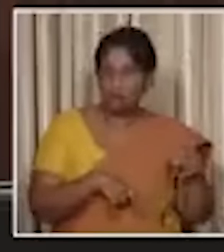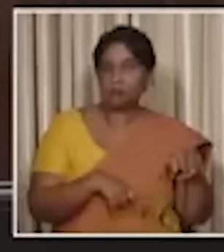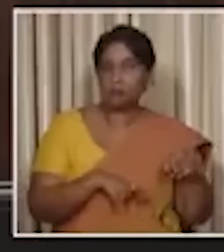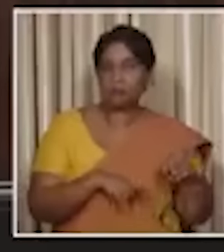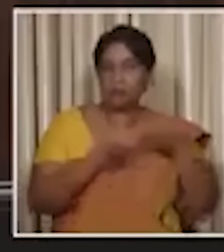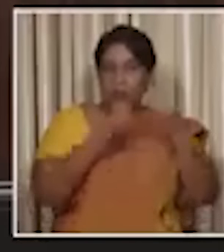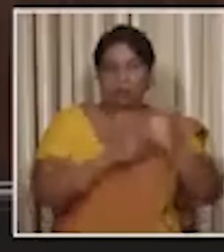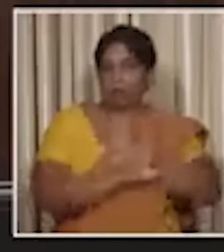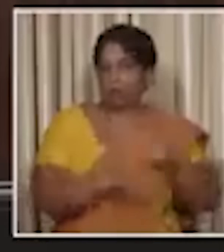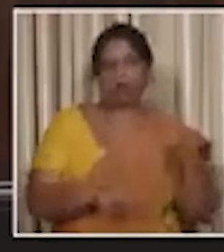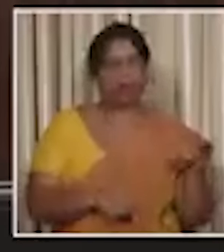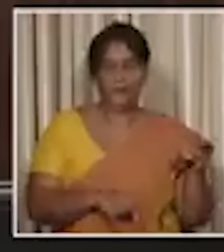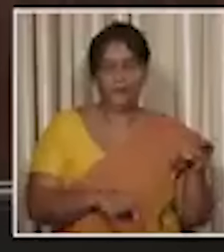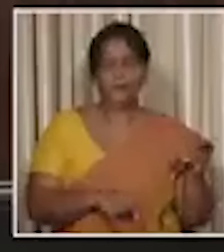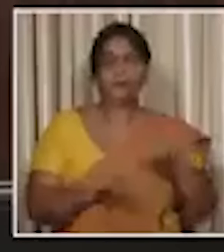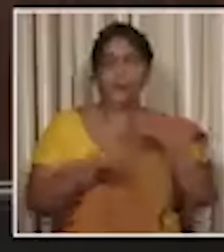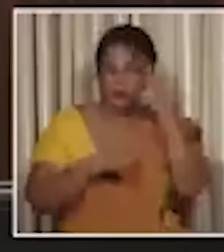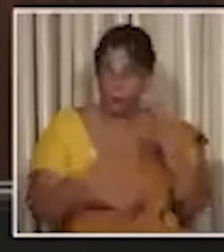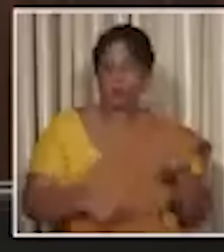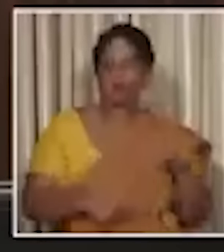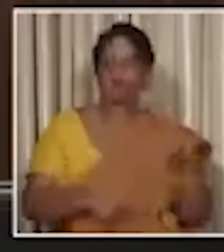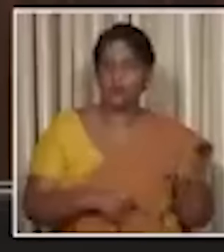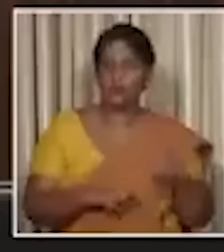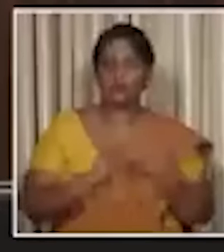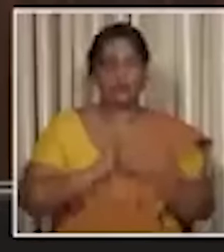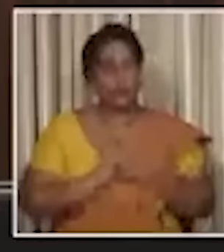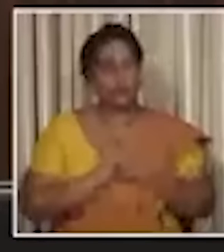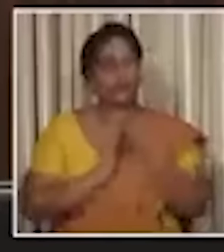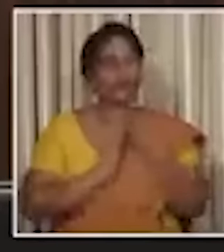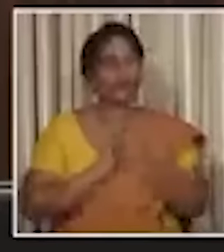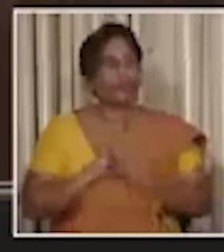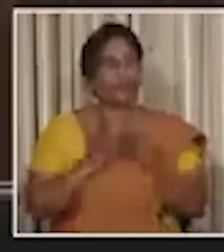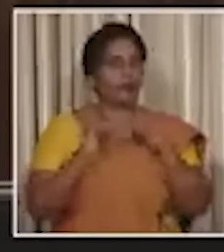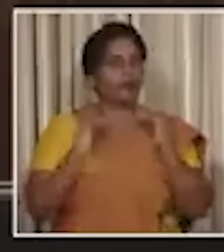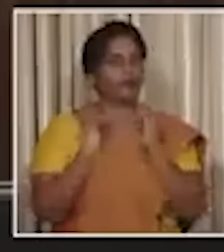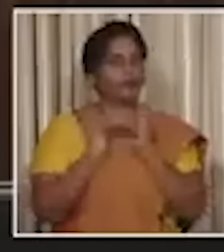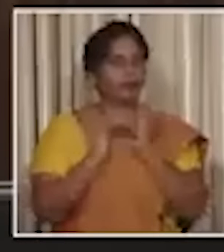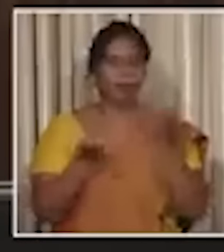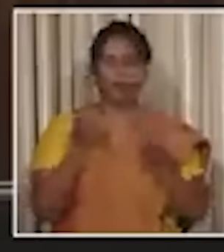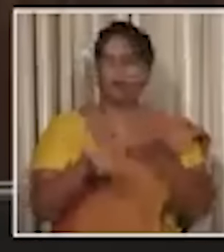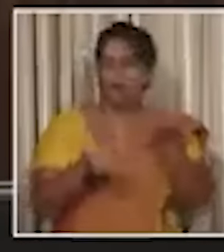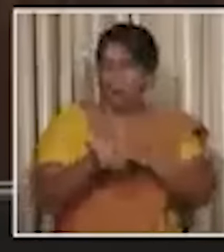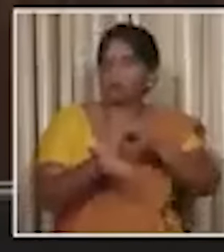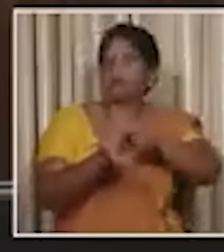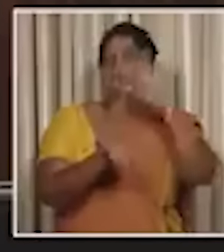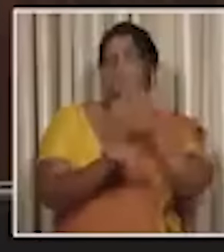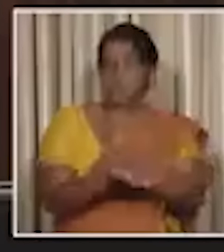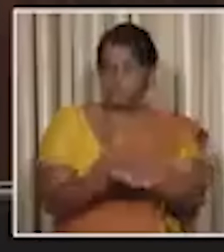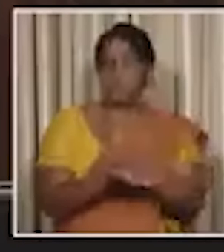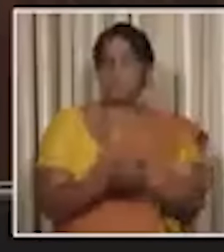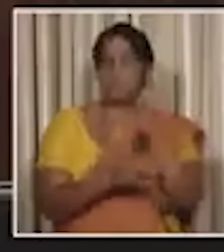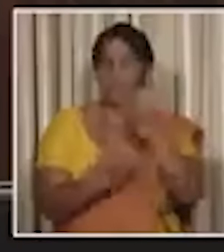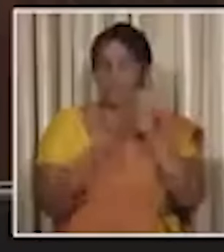நுவி மே பார்லிமென்ட் விவித அவஸ்தாவில் தீர்க ஏ